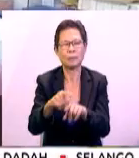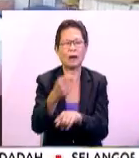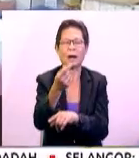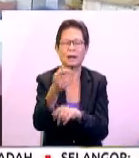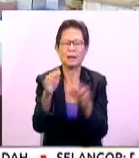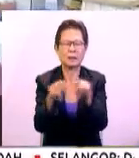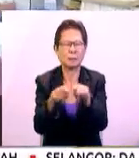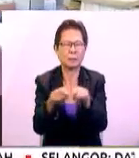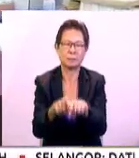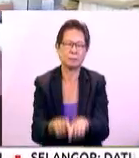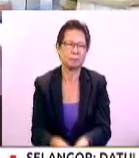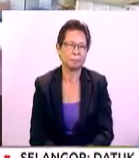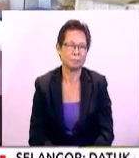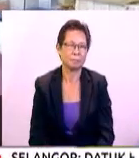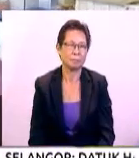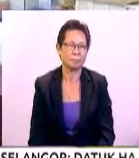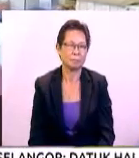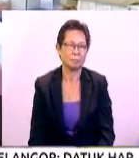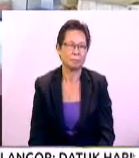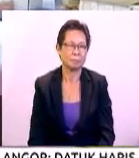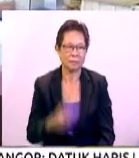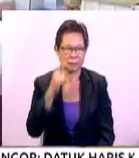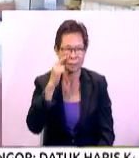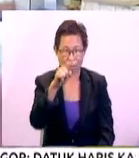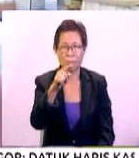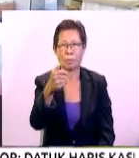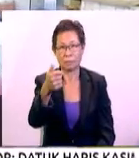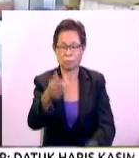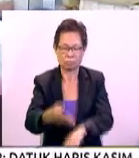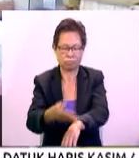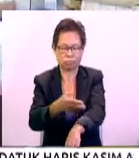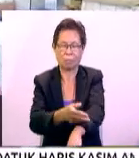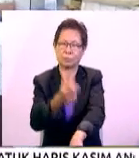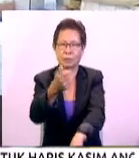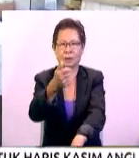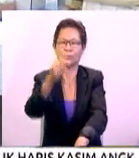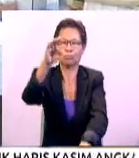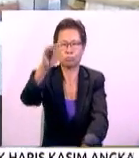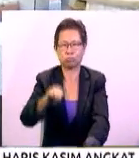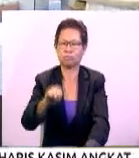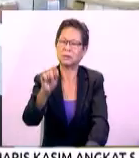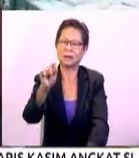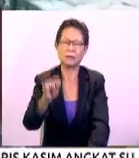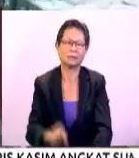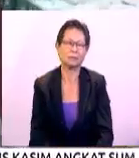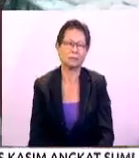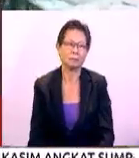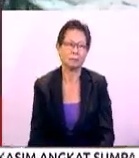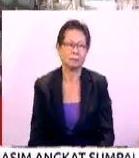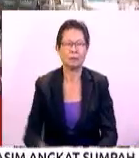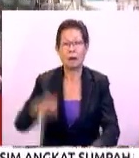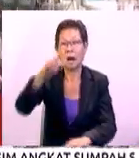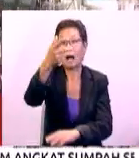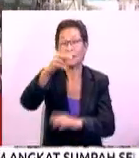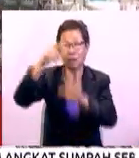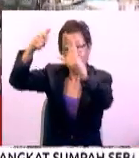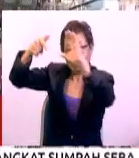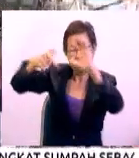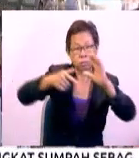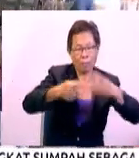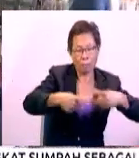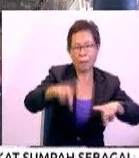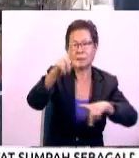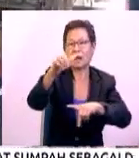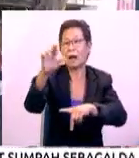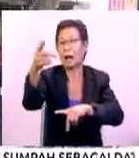sama tapi nampak sikit baiklah. Dia ada turun sikit. Tinjauan RTM di Pasar Lakin ini